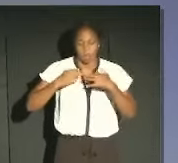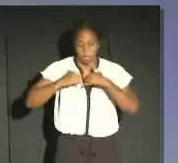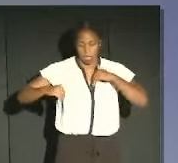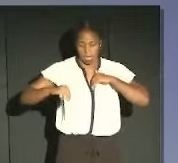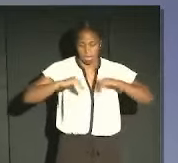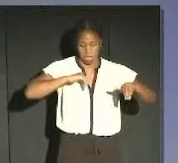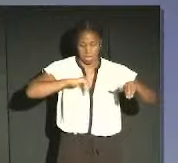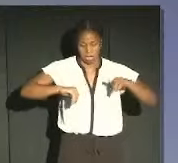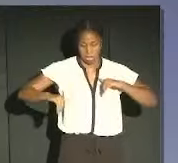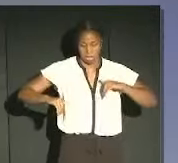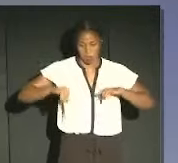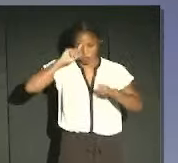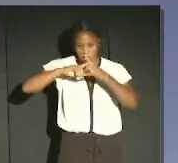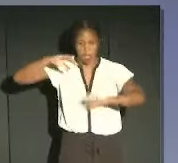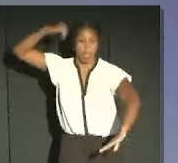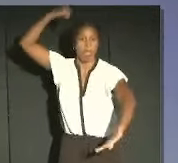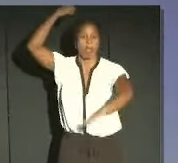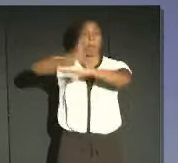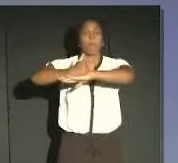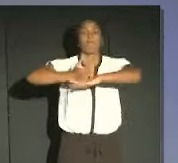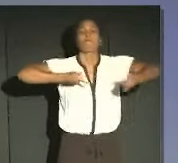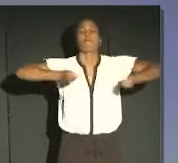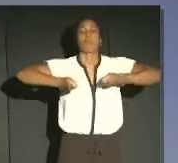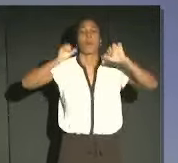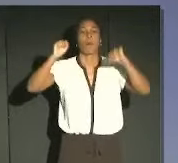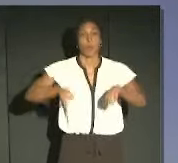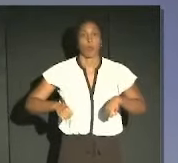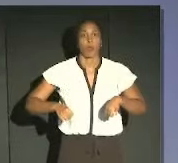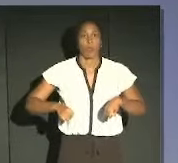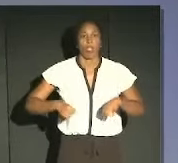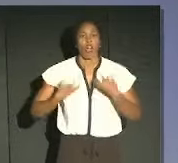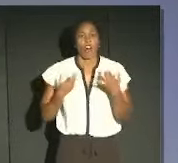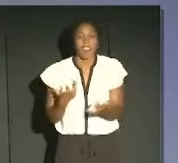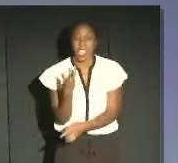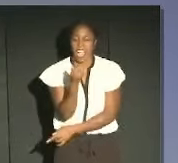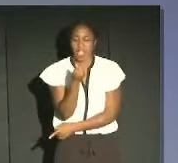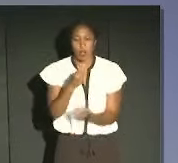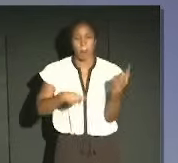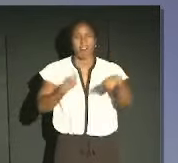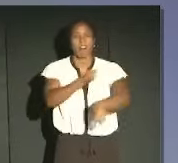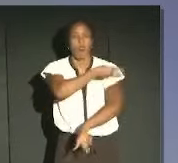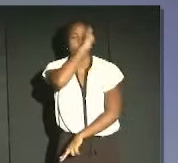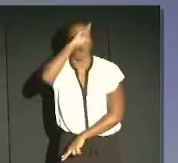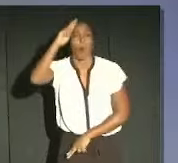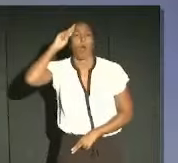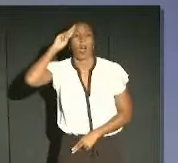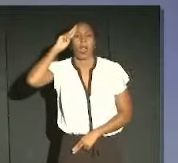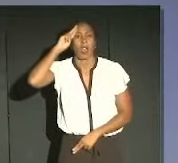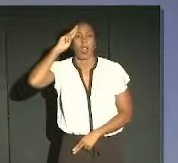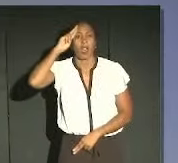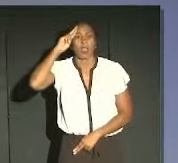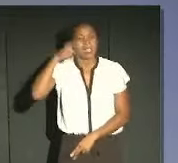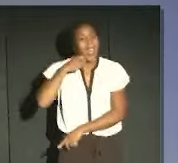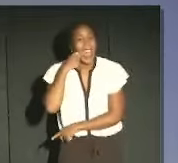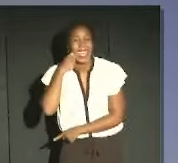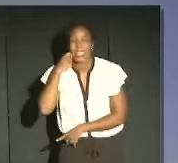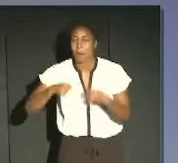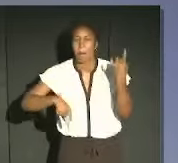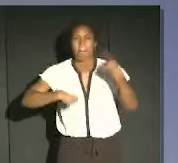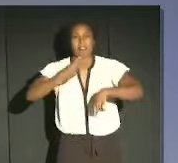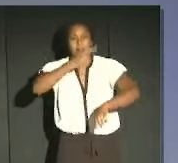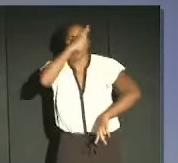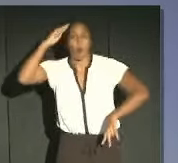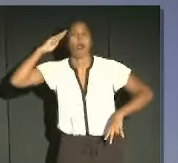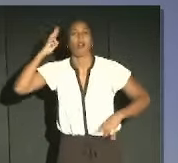divise pour que persiste le règne de l'argent en roi le règne des idées racistes et et ne vous trompez